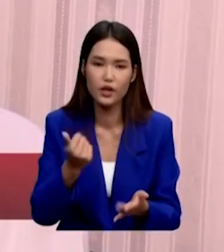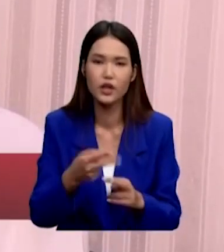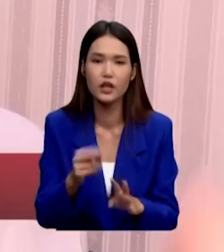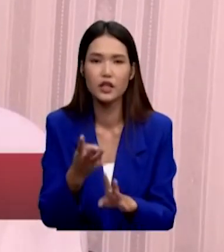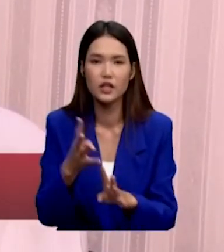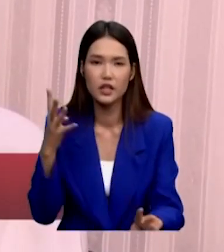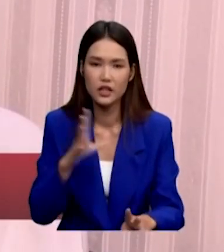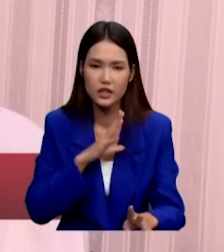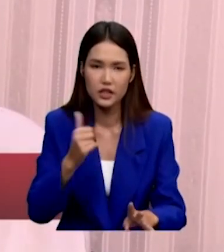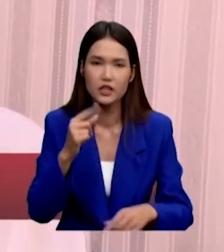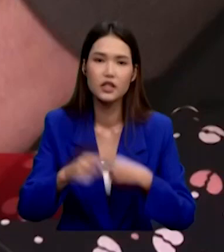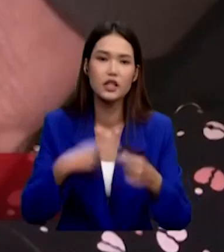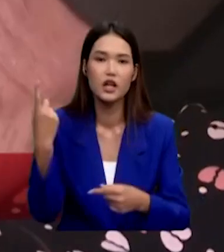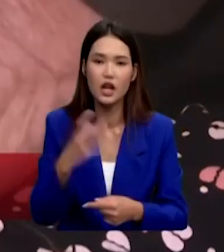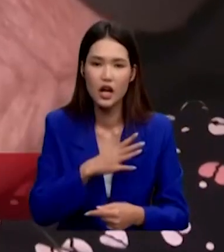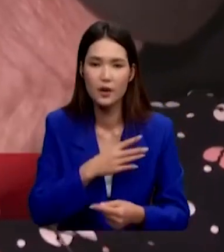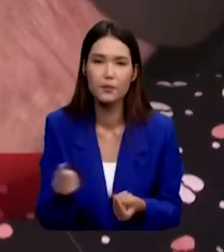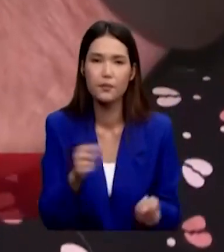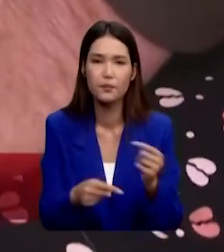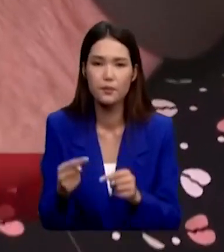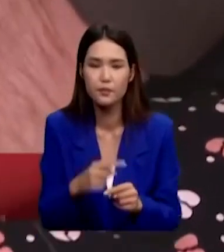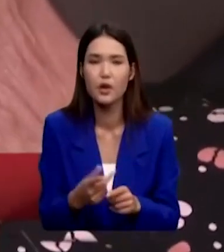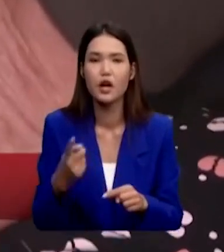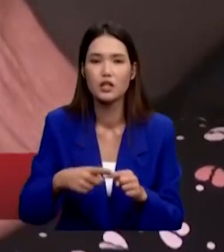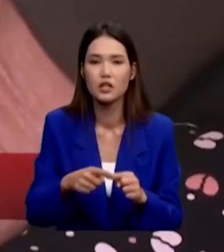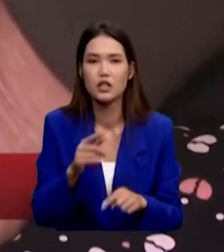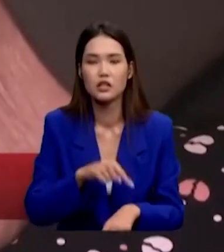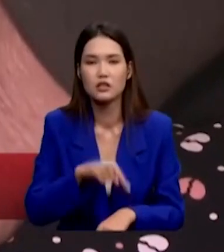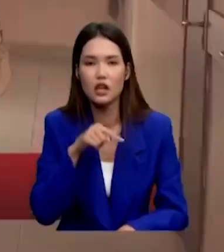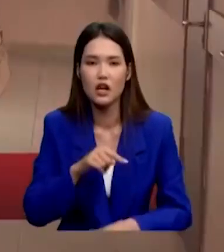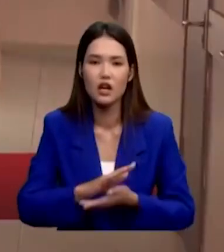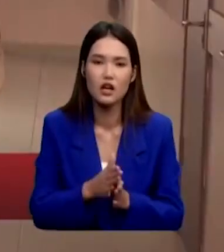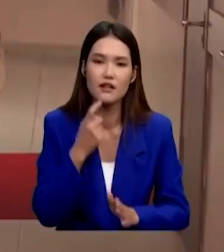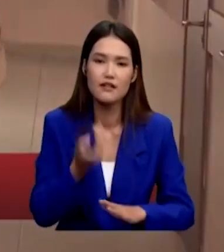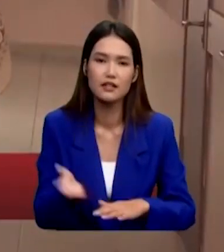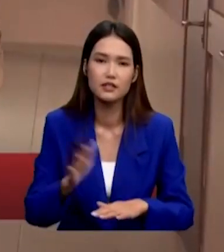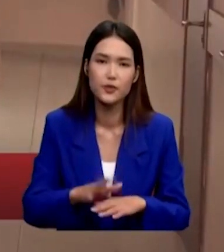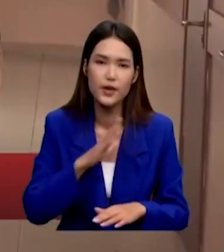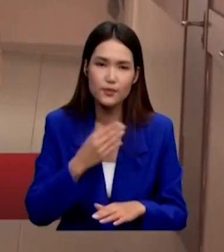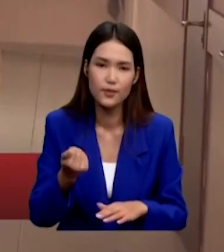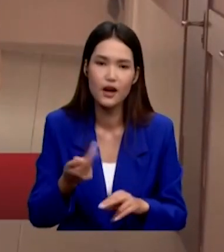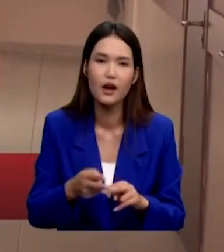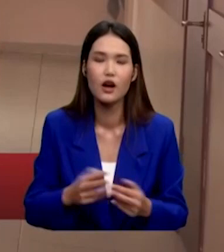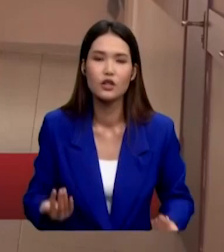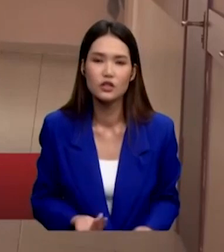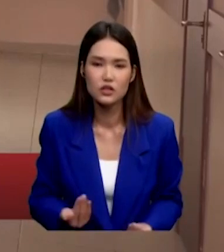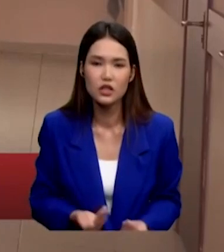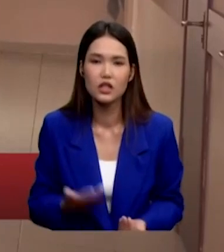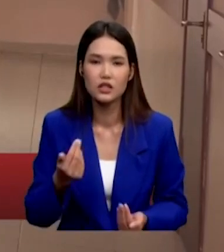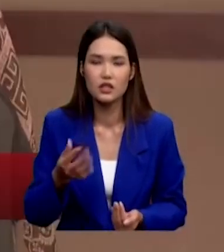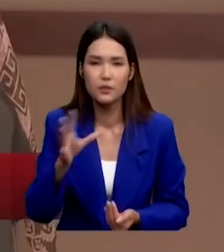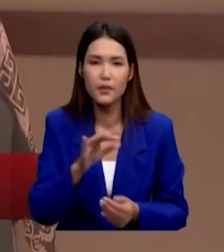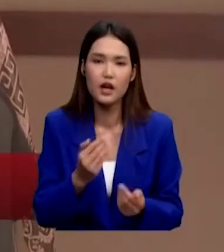келесі аптада ағзасын алмастыру керек еді. Егер одан кешіксе жағдайы қиын. Себебі аққалаттылар апаға 2 ай ғана ғұмыры қалғанын